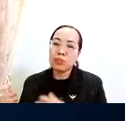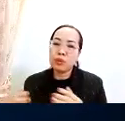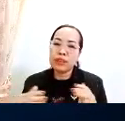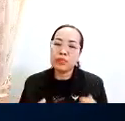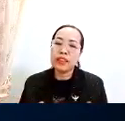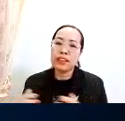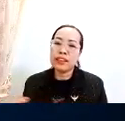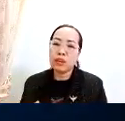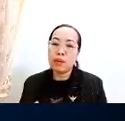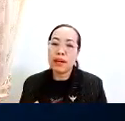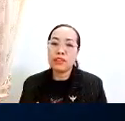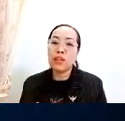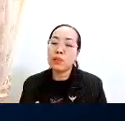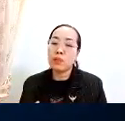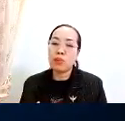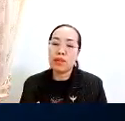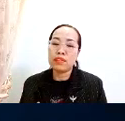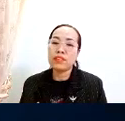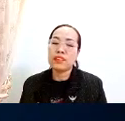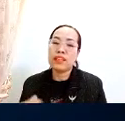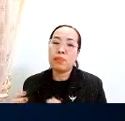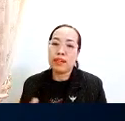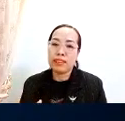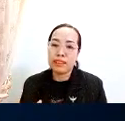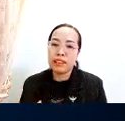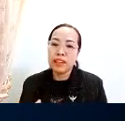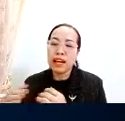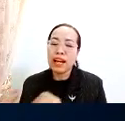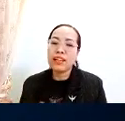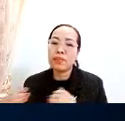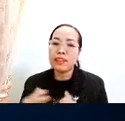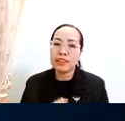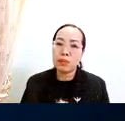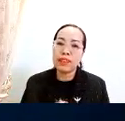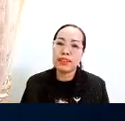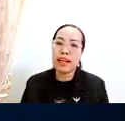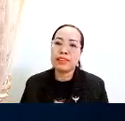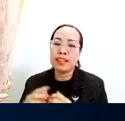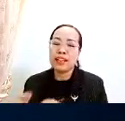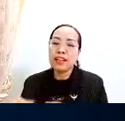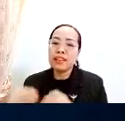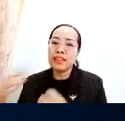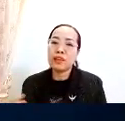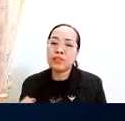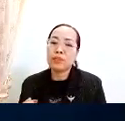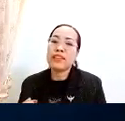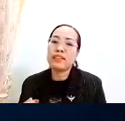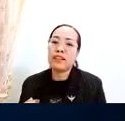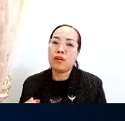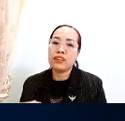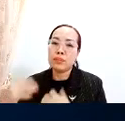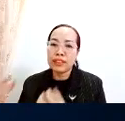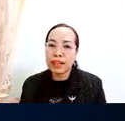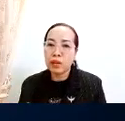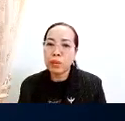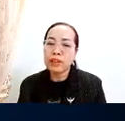tha chậm nuôn xem này niệm nhom ban thưa bị một máu nóng sắt tai prà chạy tha hai đại ban niệm nhom hiên tha đại sa niệm nhom chia mà cha